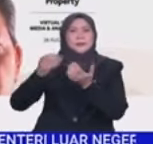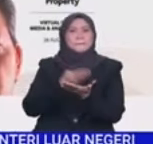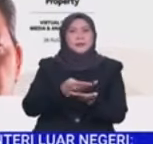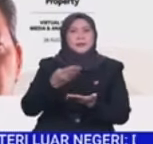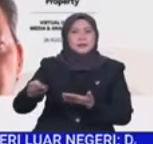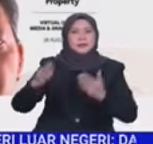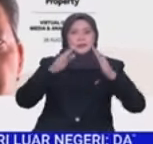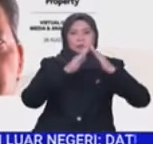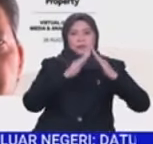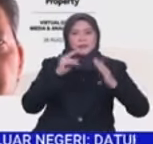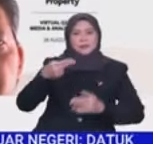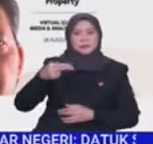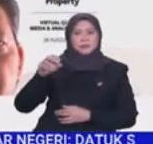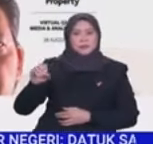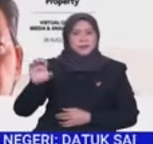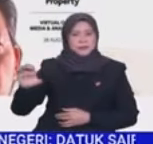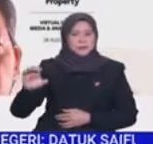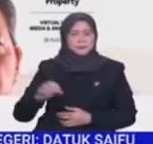rumah HOC.